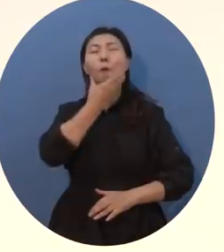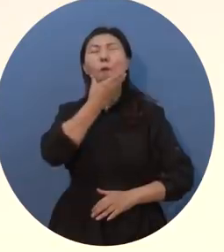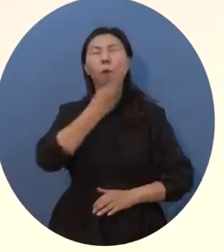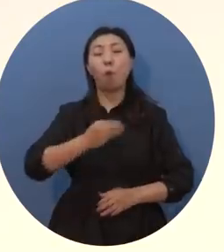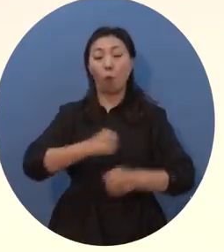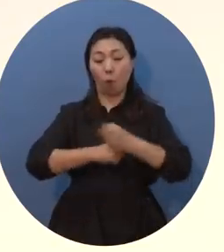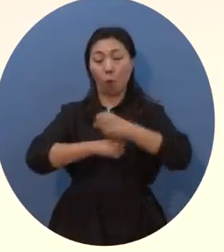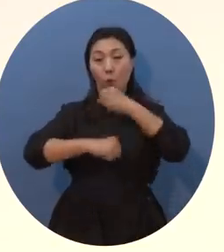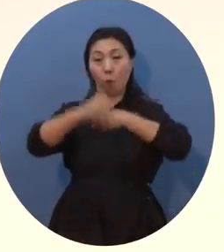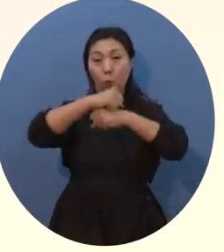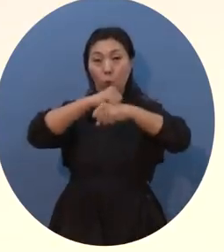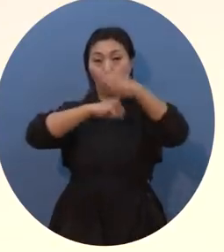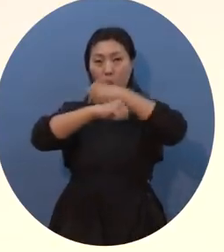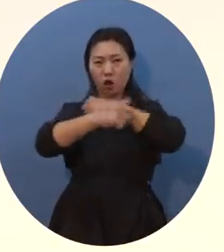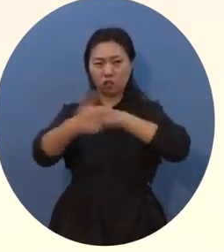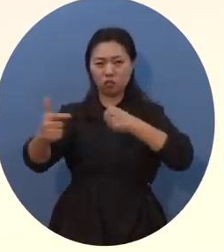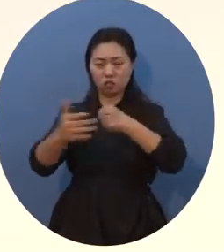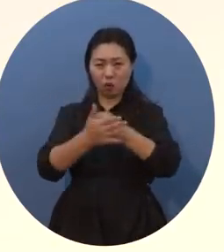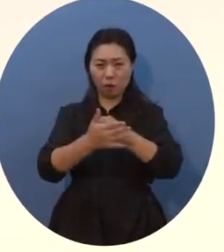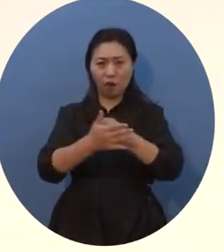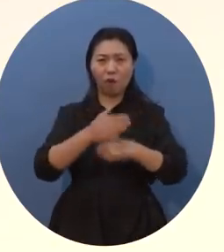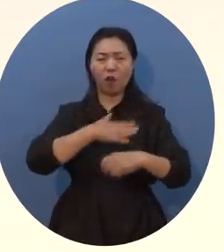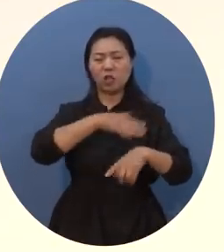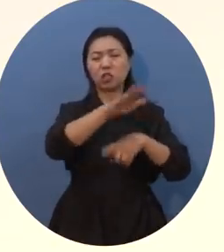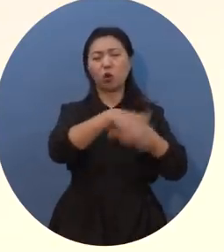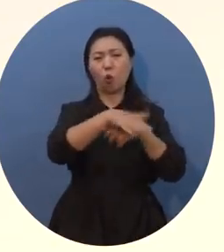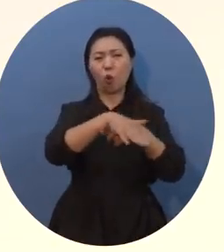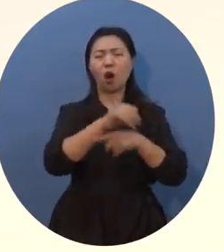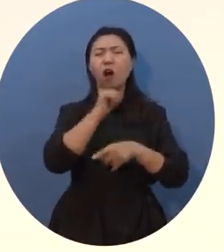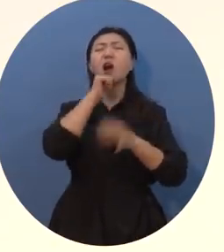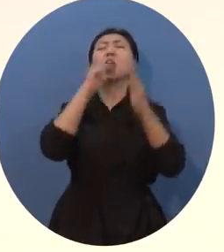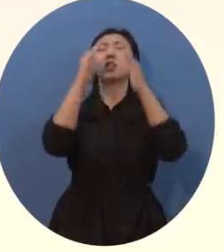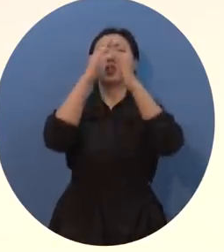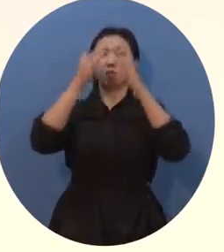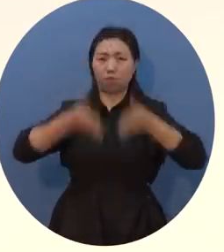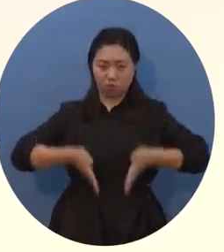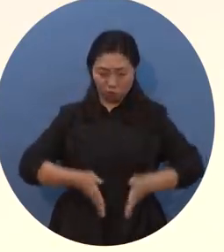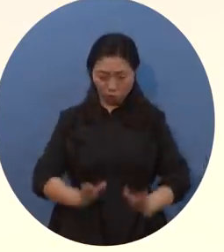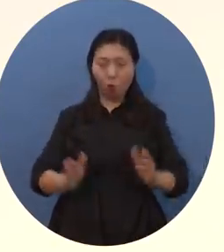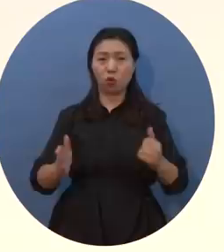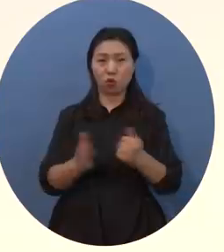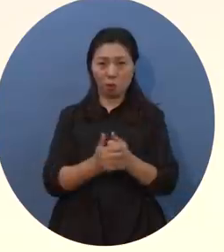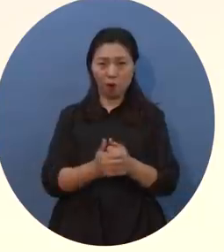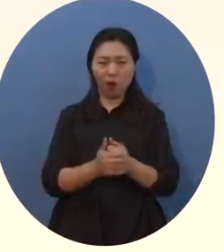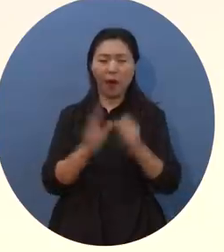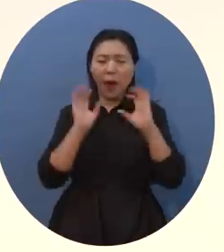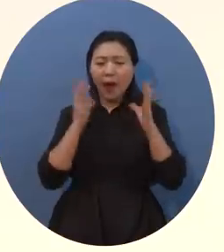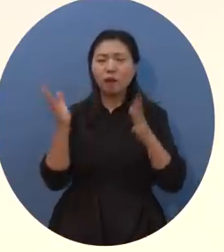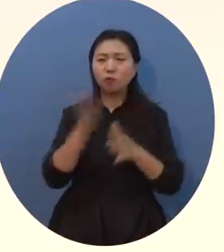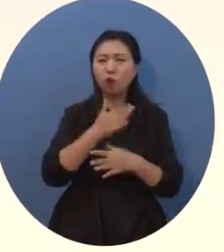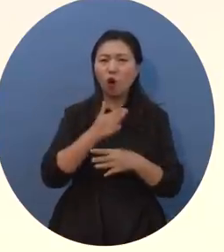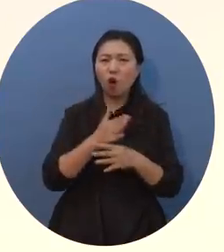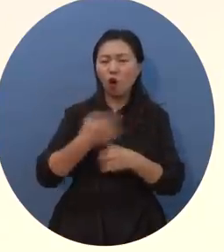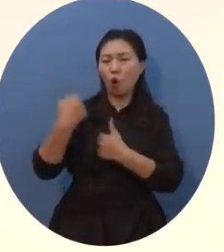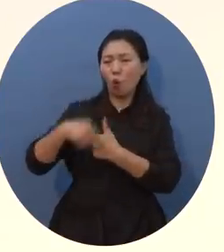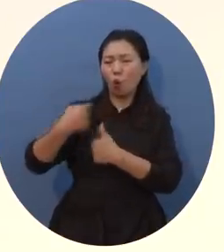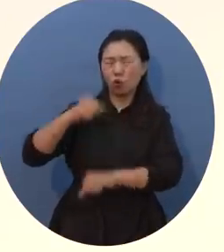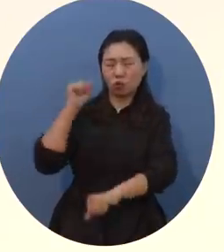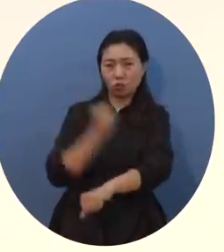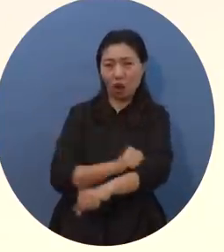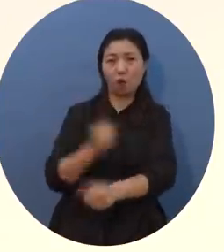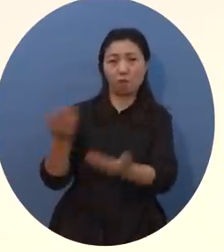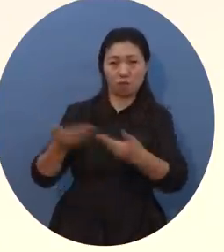그 공덕으로 이 생에 농촌에 가난한 집에 태어나서 조기 교육을 받았다. 조기